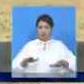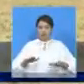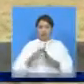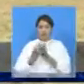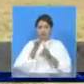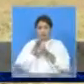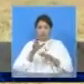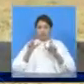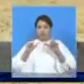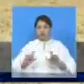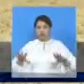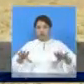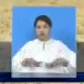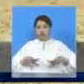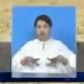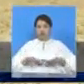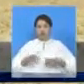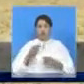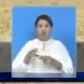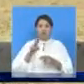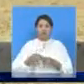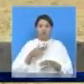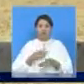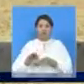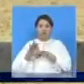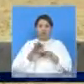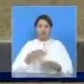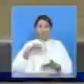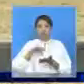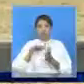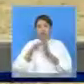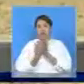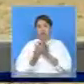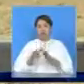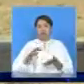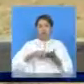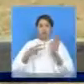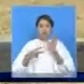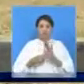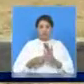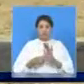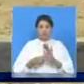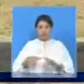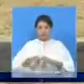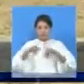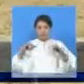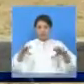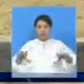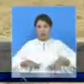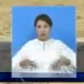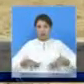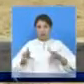не могут сидеть верхом. Поэтому я перешел из города в село. Вообще в планах увеличить